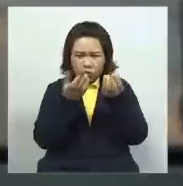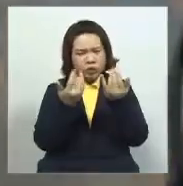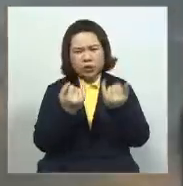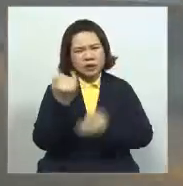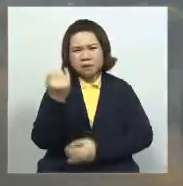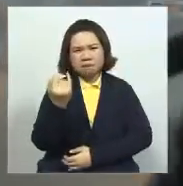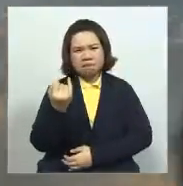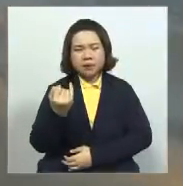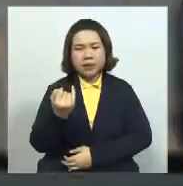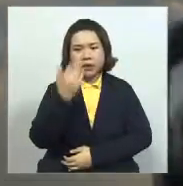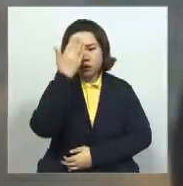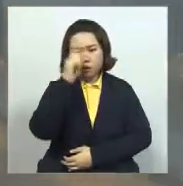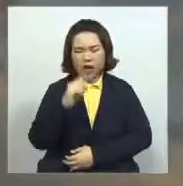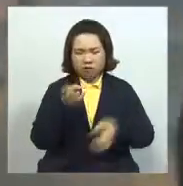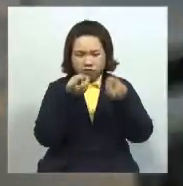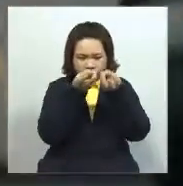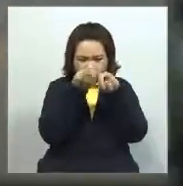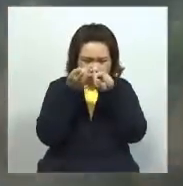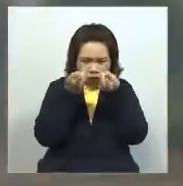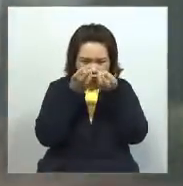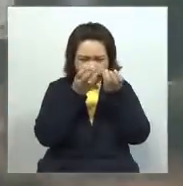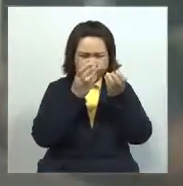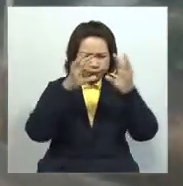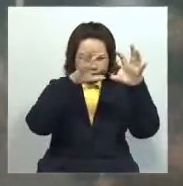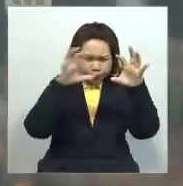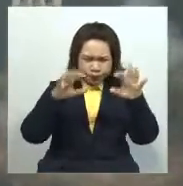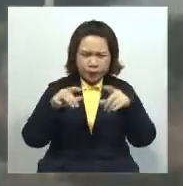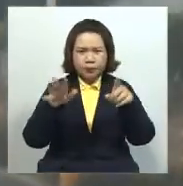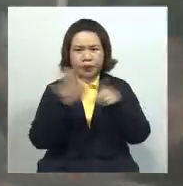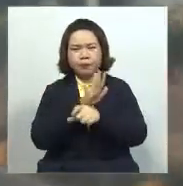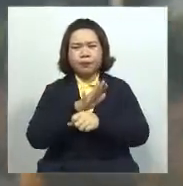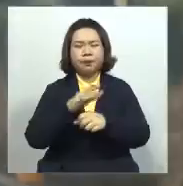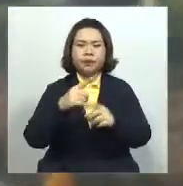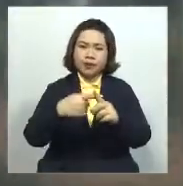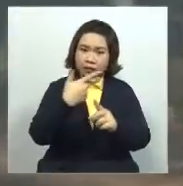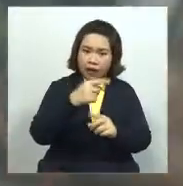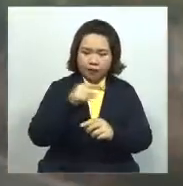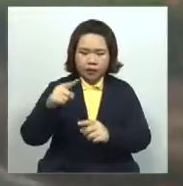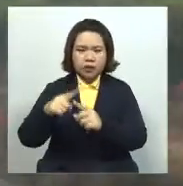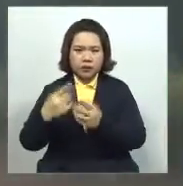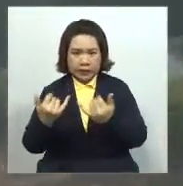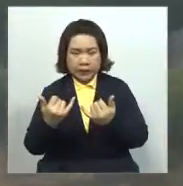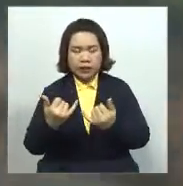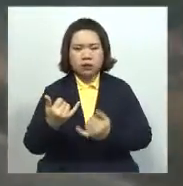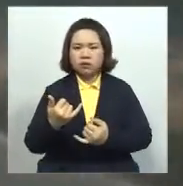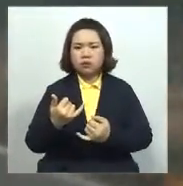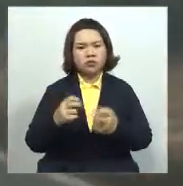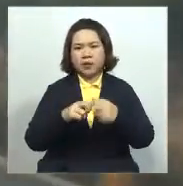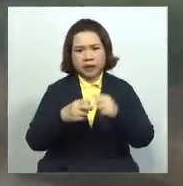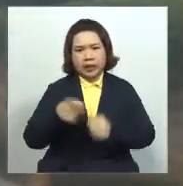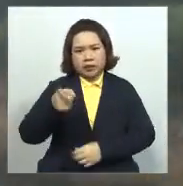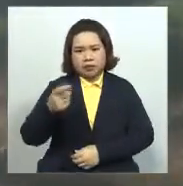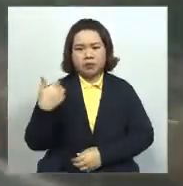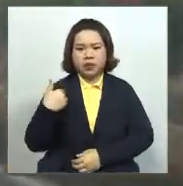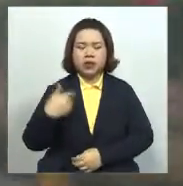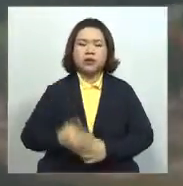ที่แย่ลงเพราะว่าปริมาณฝุ่นละอองหนาแน่นปกคลุมพื้นที่มาตั้งแต่เดือนมีนาคมจนถึงวันนี้ยังไม่คลี่คลายเดี๋ยวไป